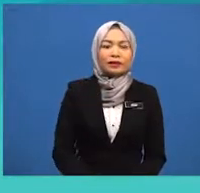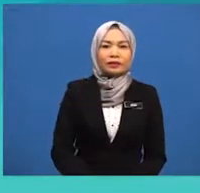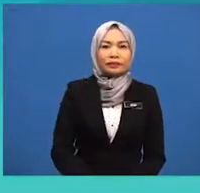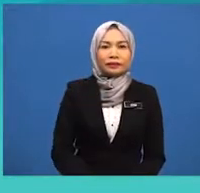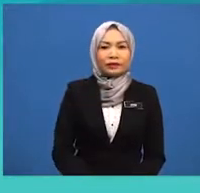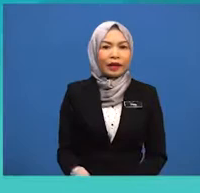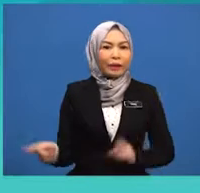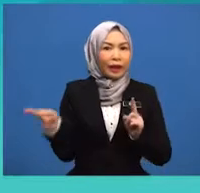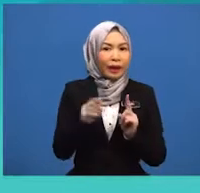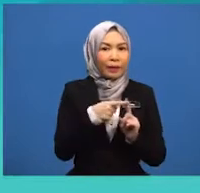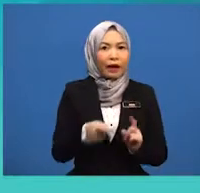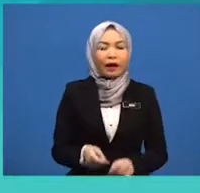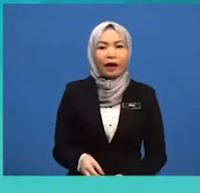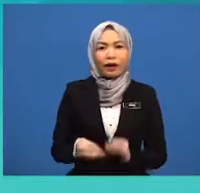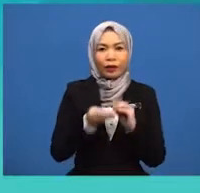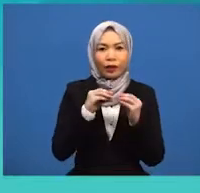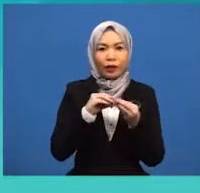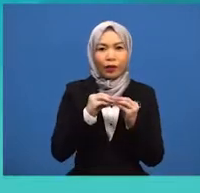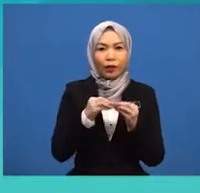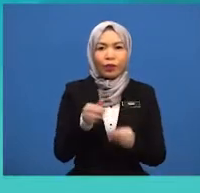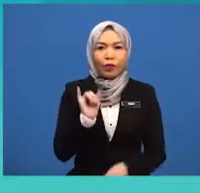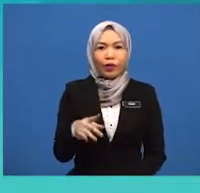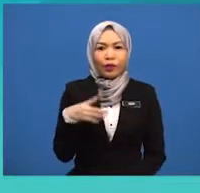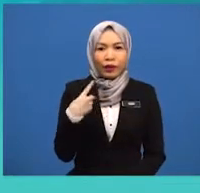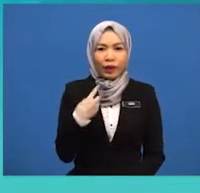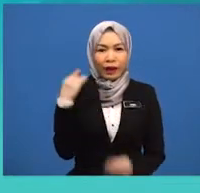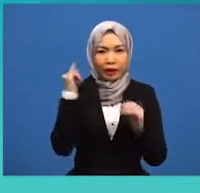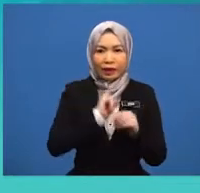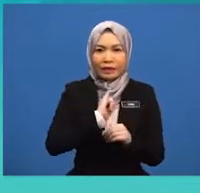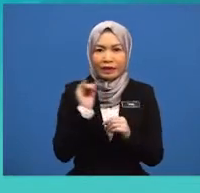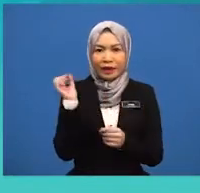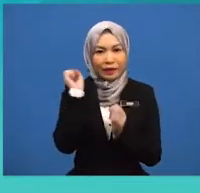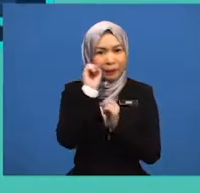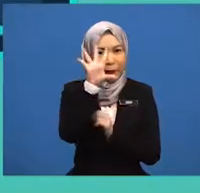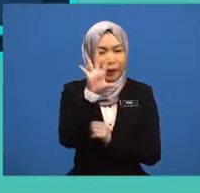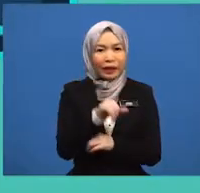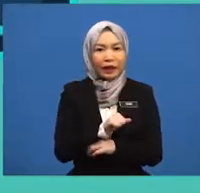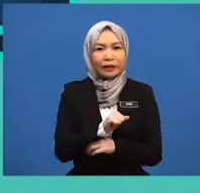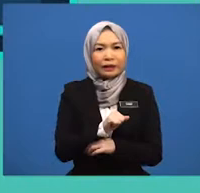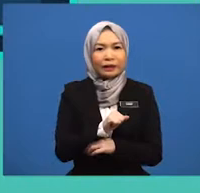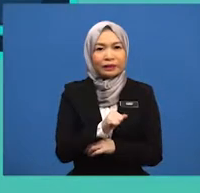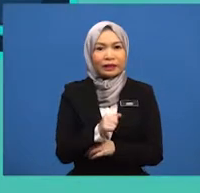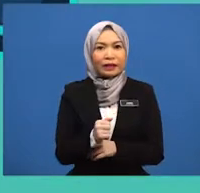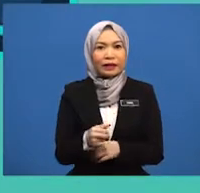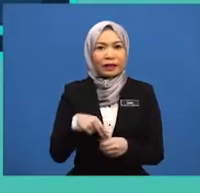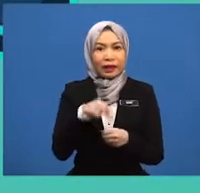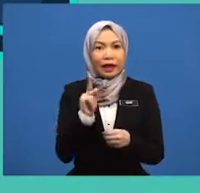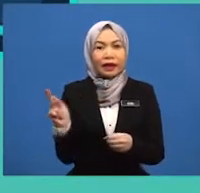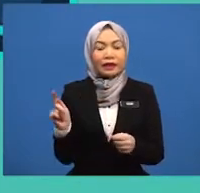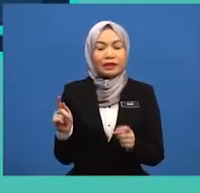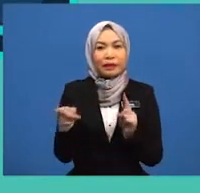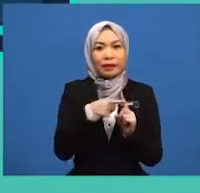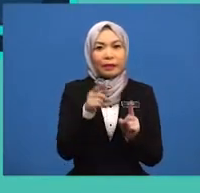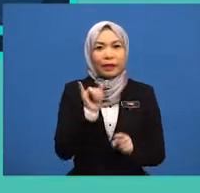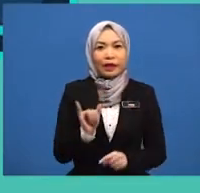kembali penambahan nombor yang cikgu paparkan pada awal pembelajaran. Hasil tambah atau output